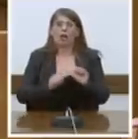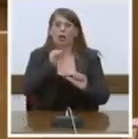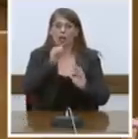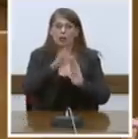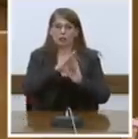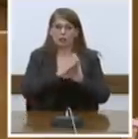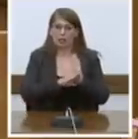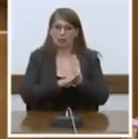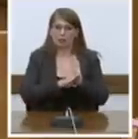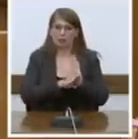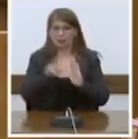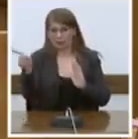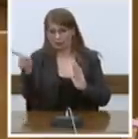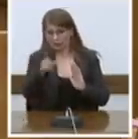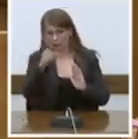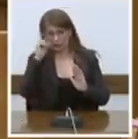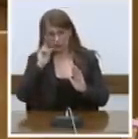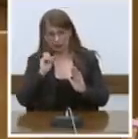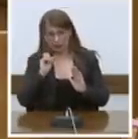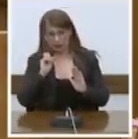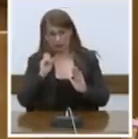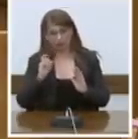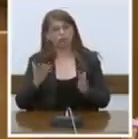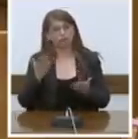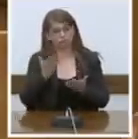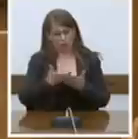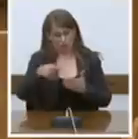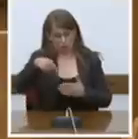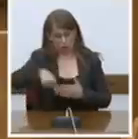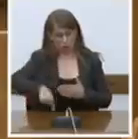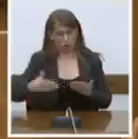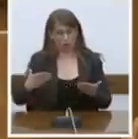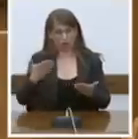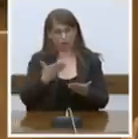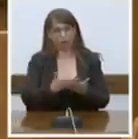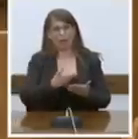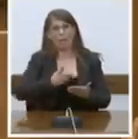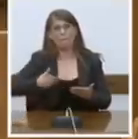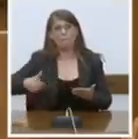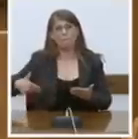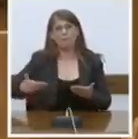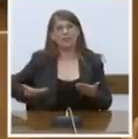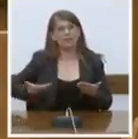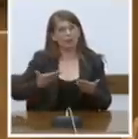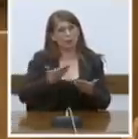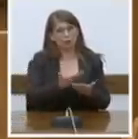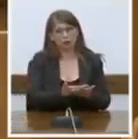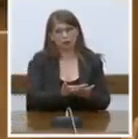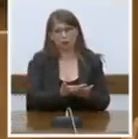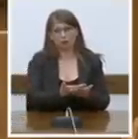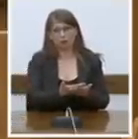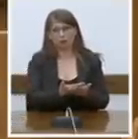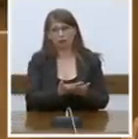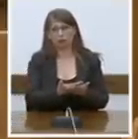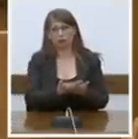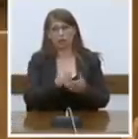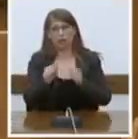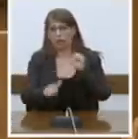να ξέρετε και σας το θέτουμε από τώρα ότι εμείς θα προτείνουμε την